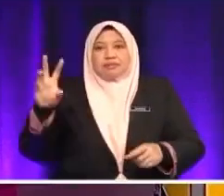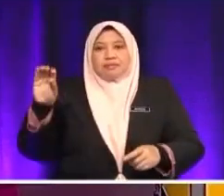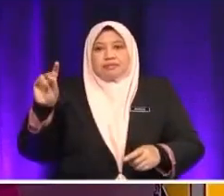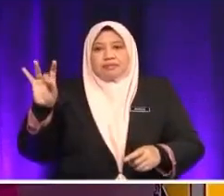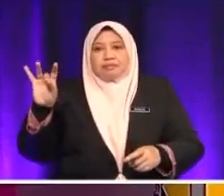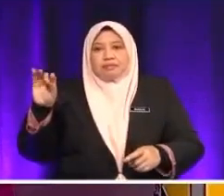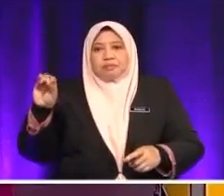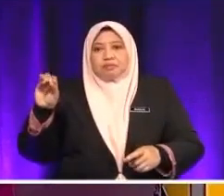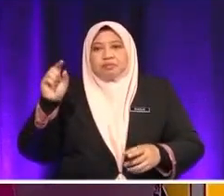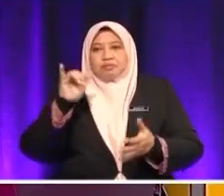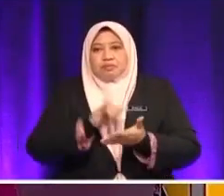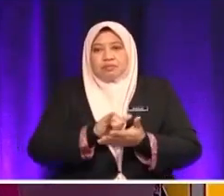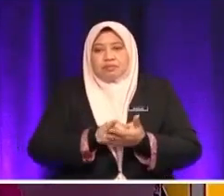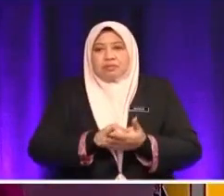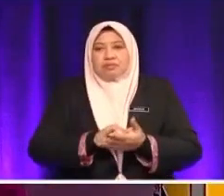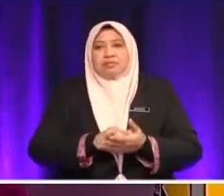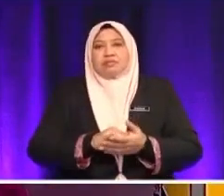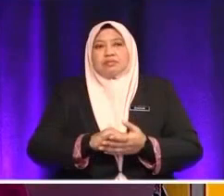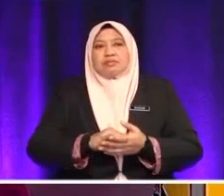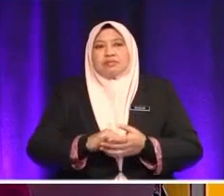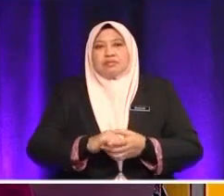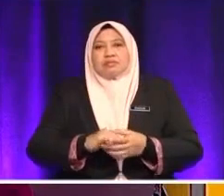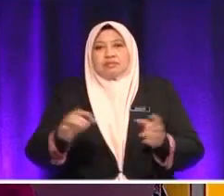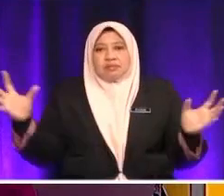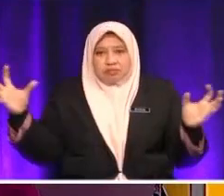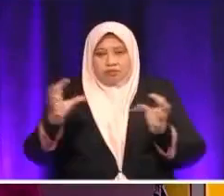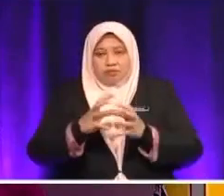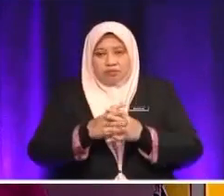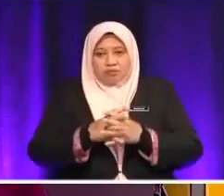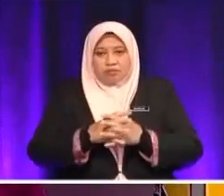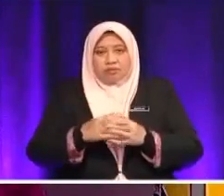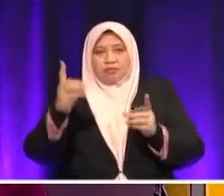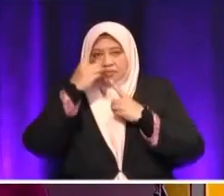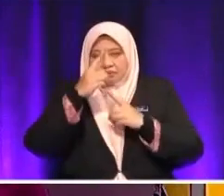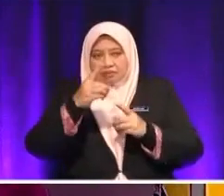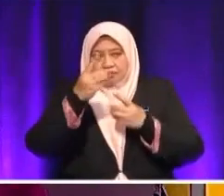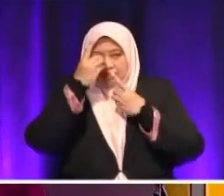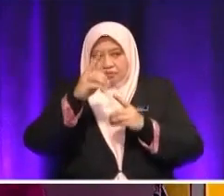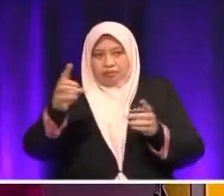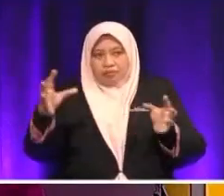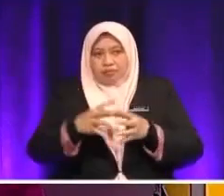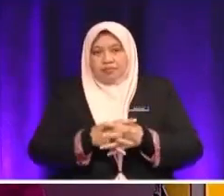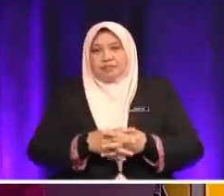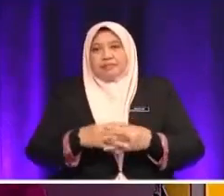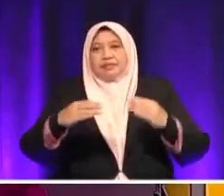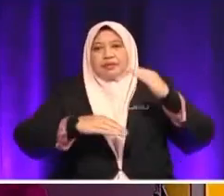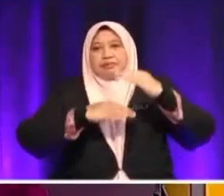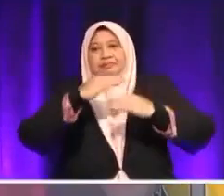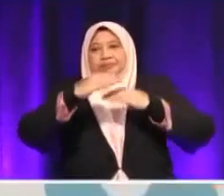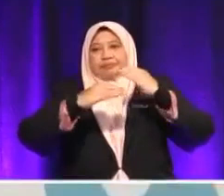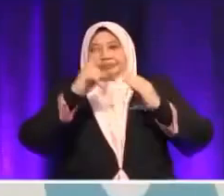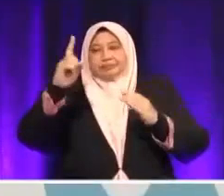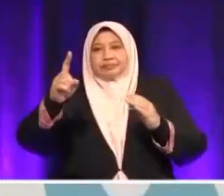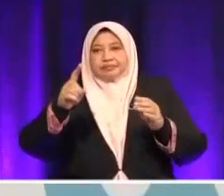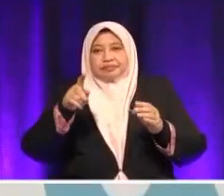kekerapan lombokkan Dina itu Bina satu plot kotak berdasarkan